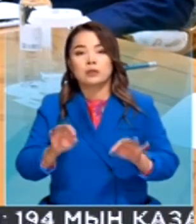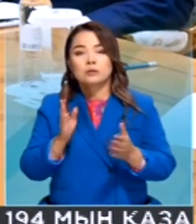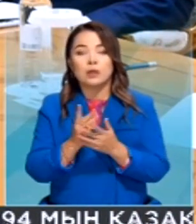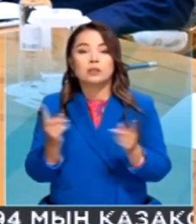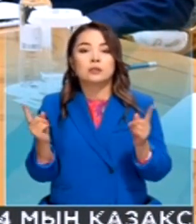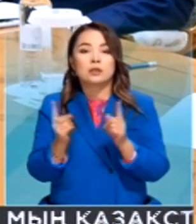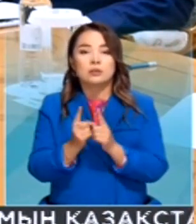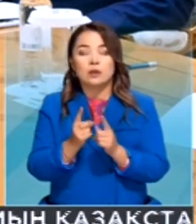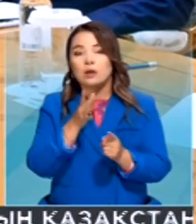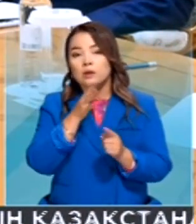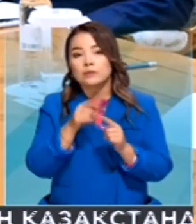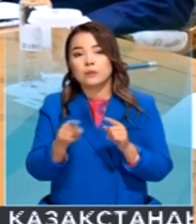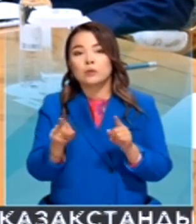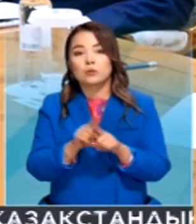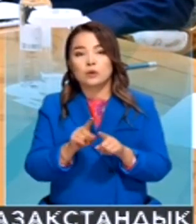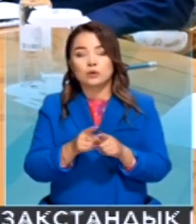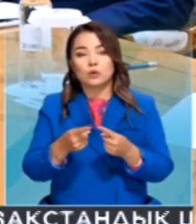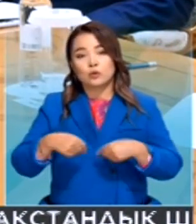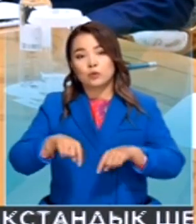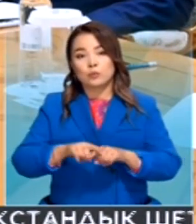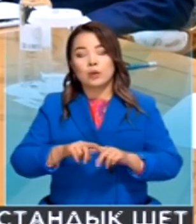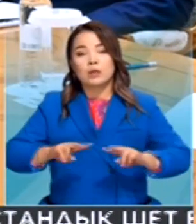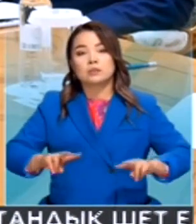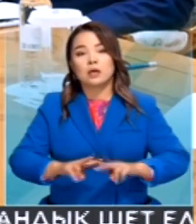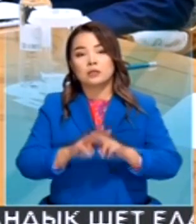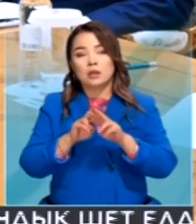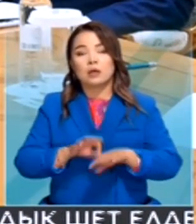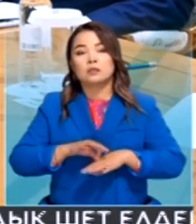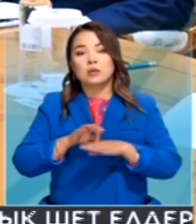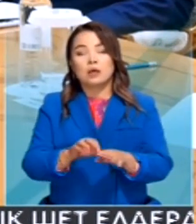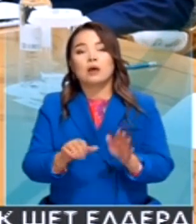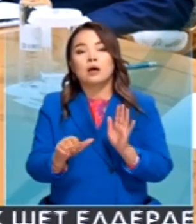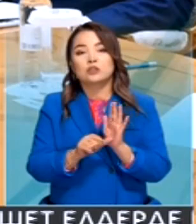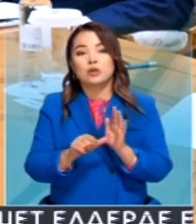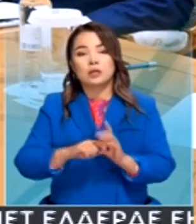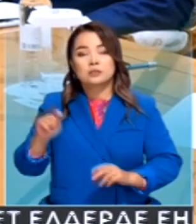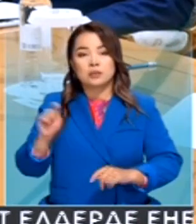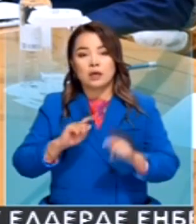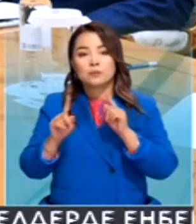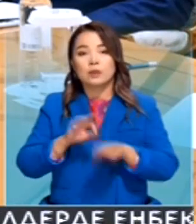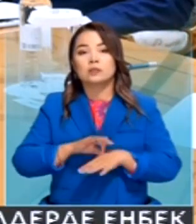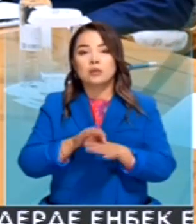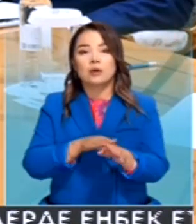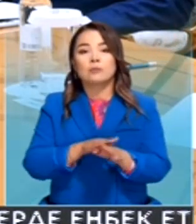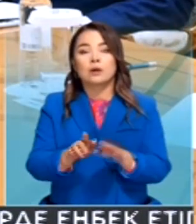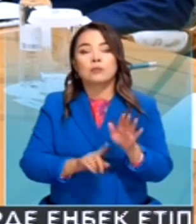Кездесу соңында президент ұйымның Астанада өткен 6-шы саммитінде көтерілген бастамаларды